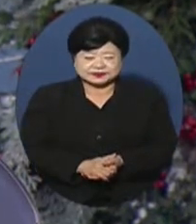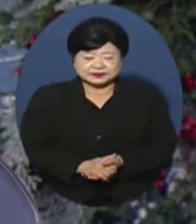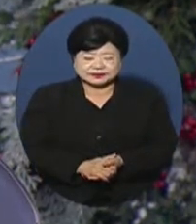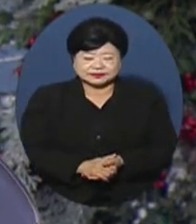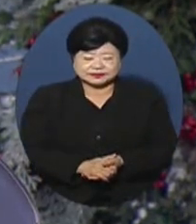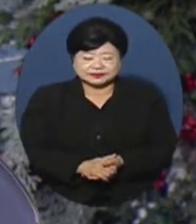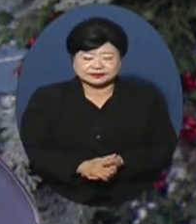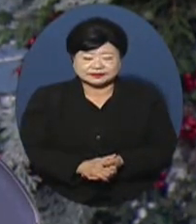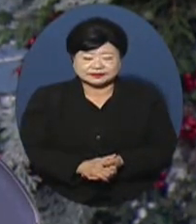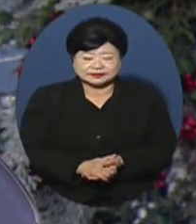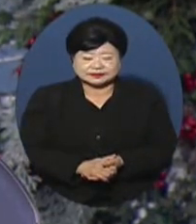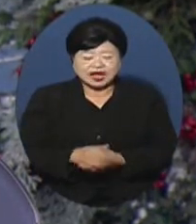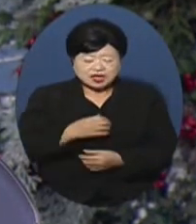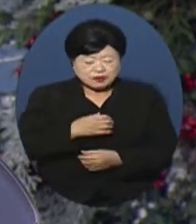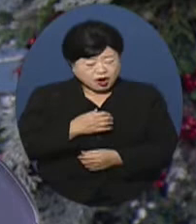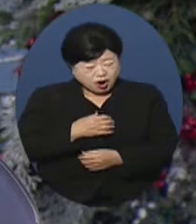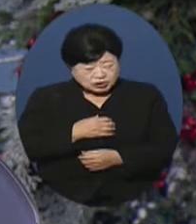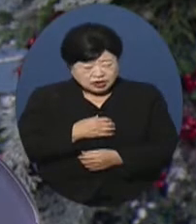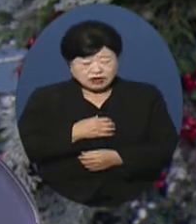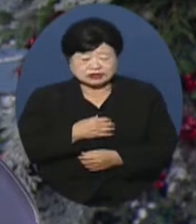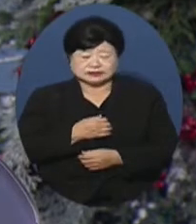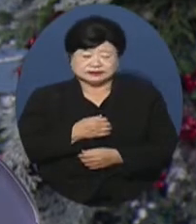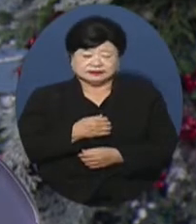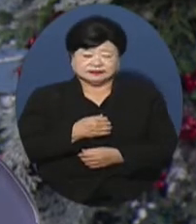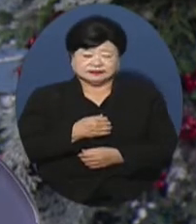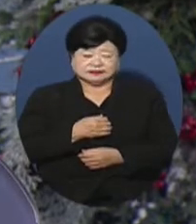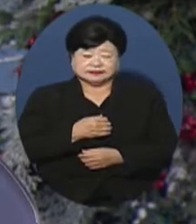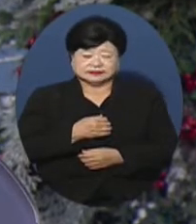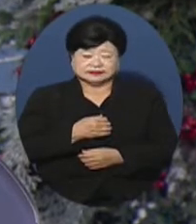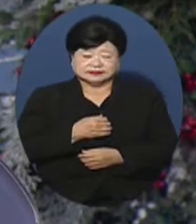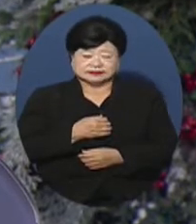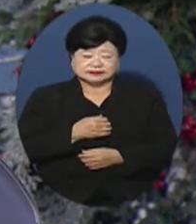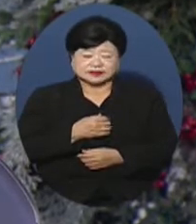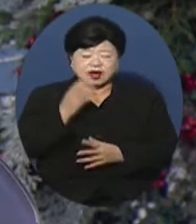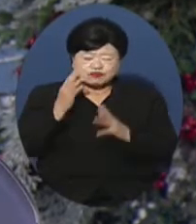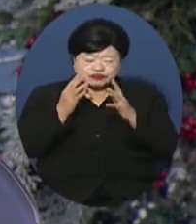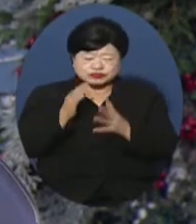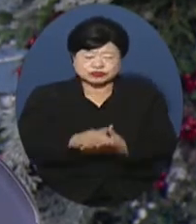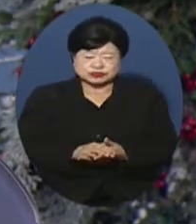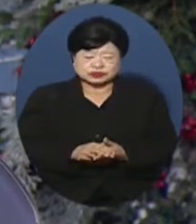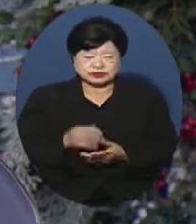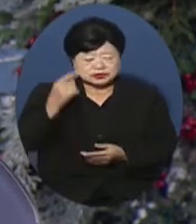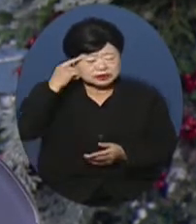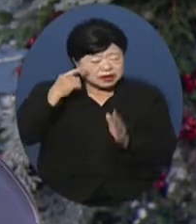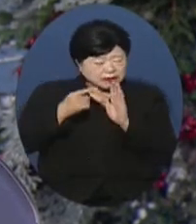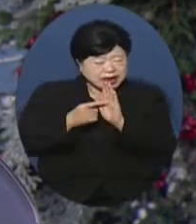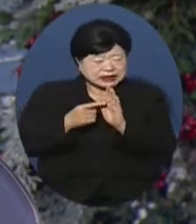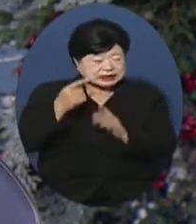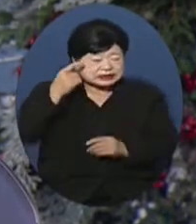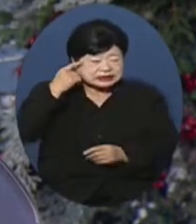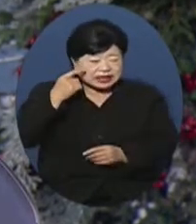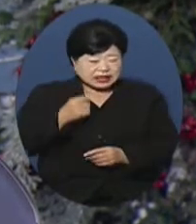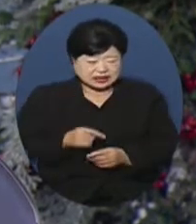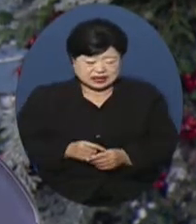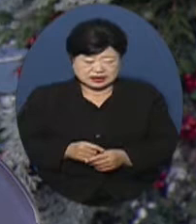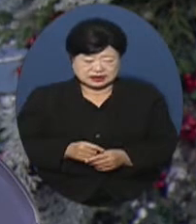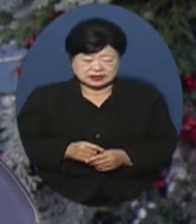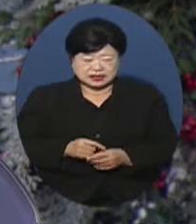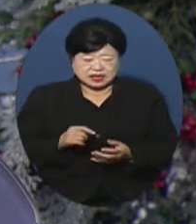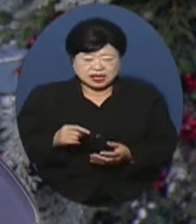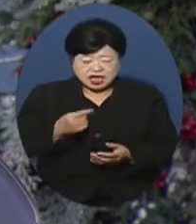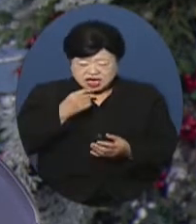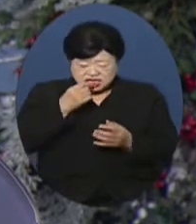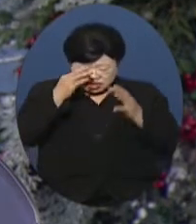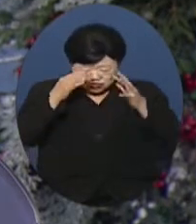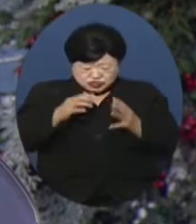으 염려 날 특정 그럼 부른 부정적인 생각도 눈뜨니 불어나